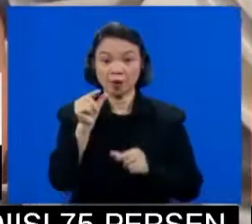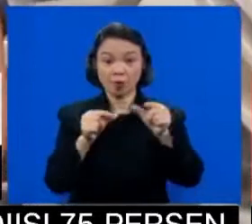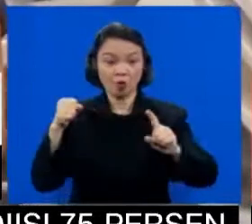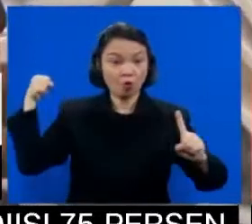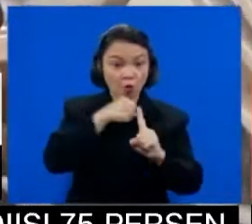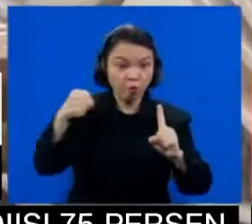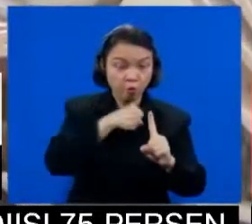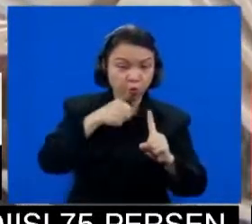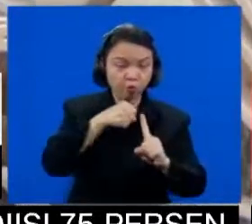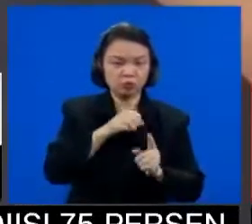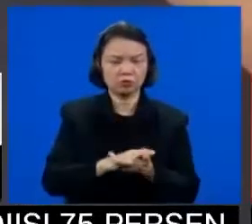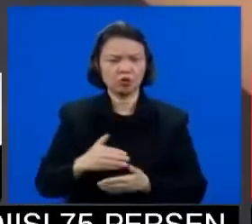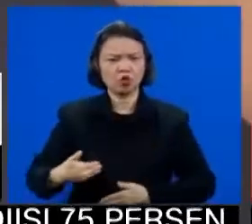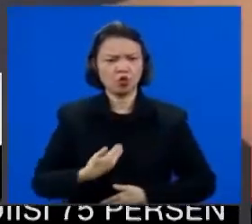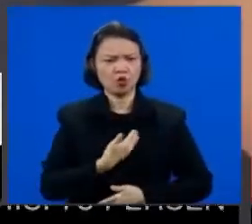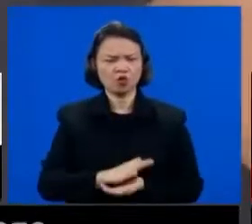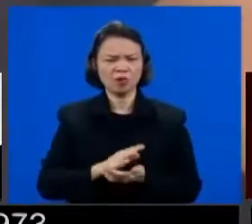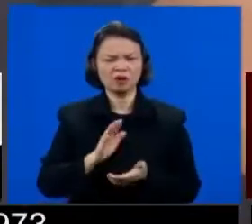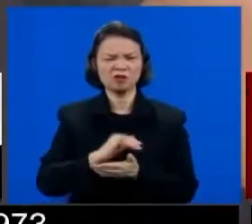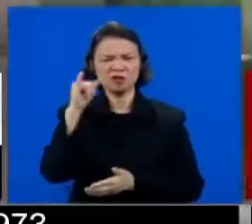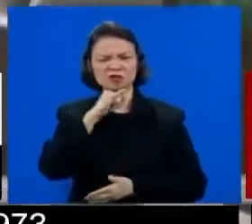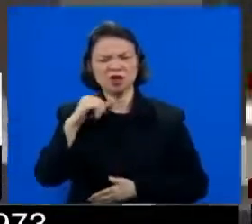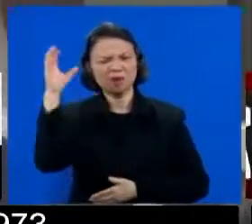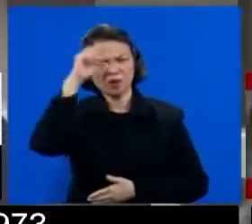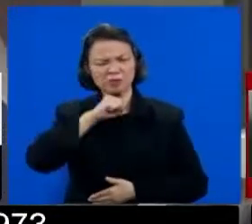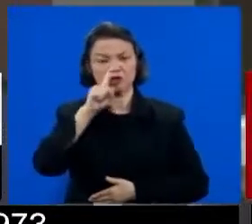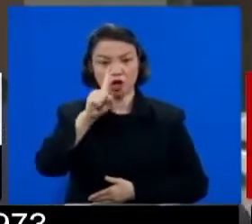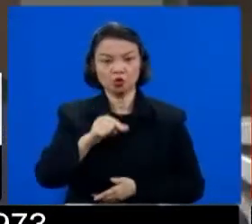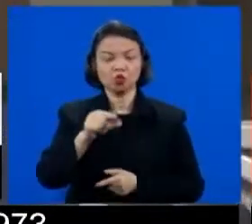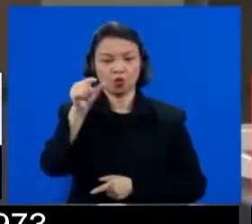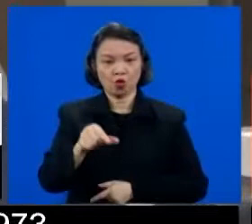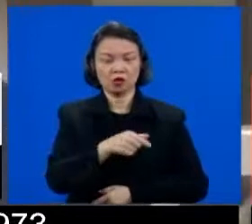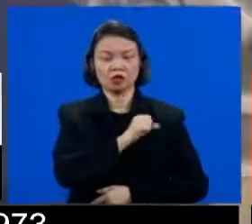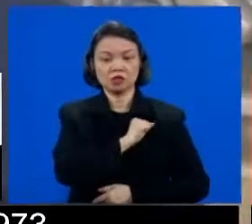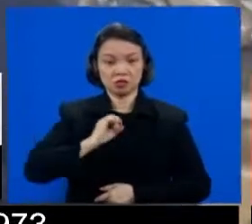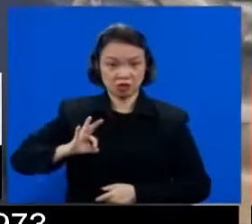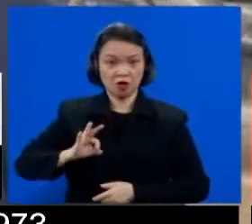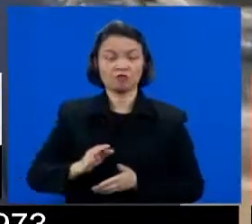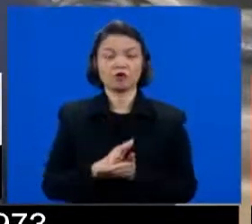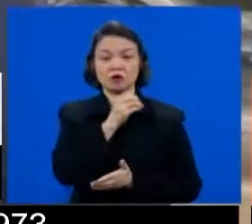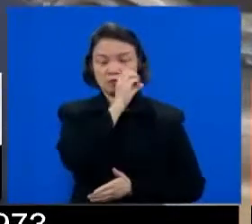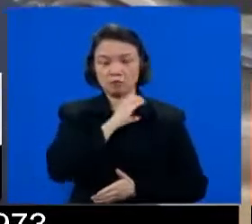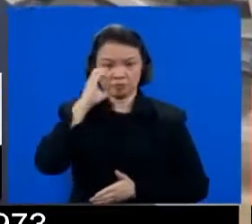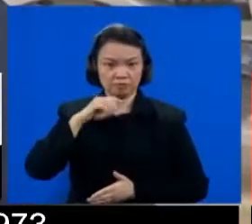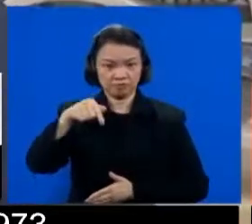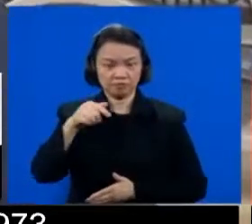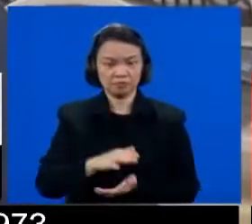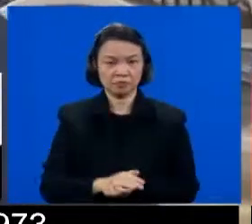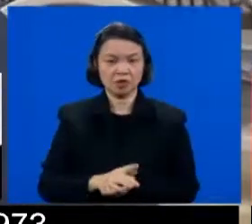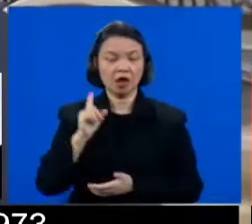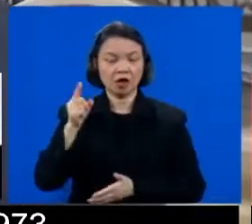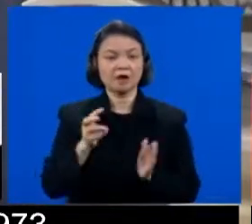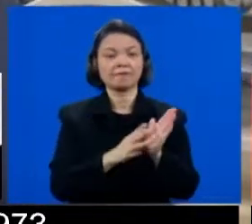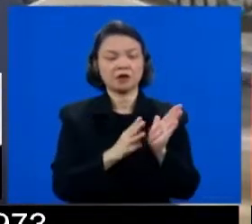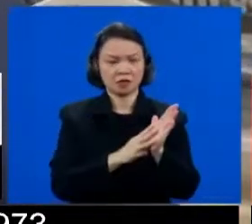Sebelumnya, korban sempat terlibat salah paham dengan salah satu staf bar di sebuah klub malam. Itu cuma ada masalah